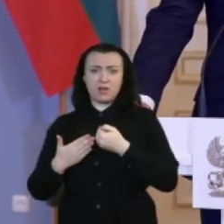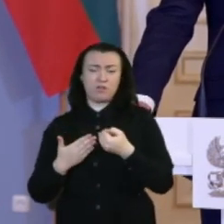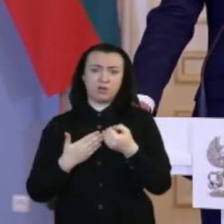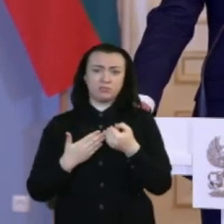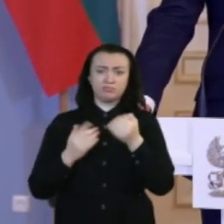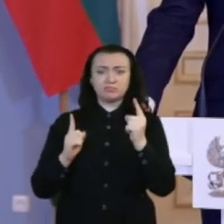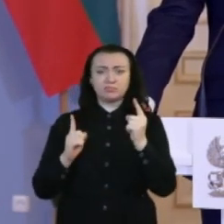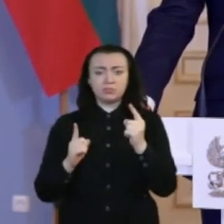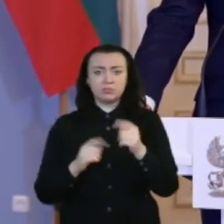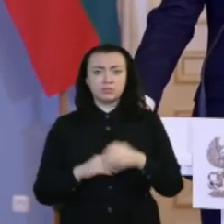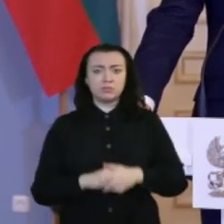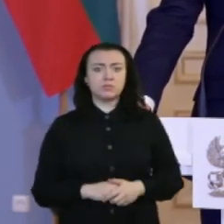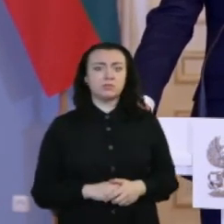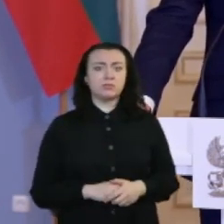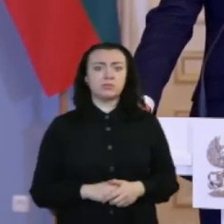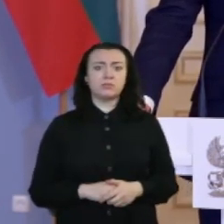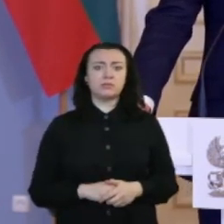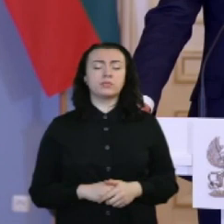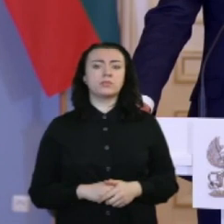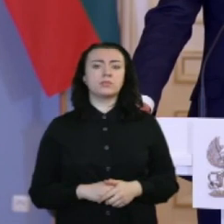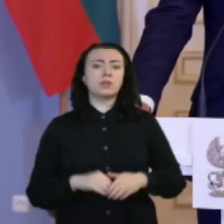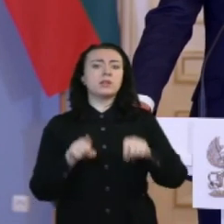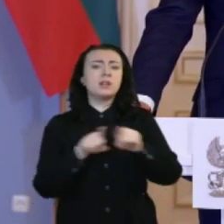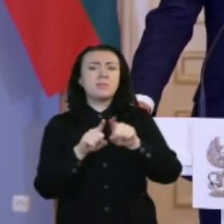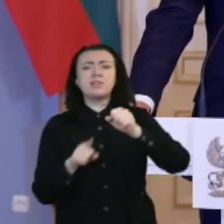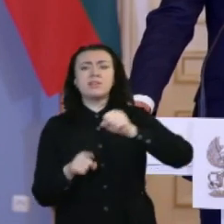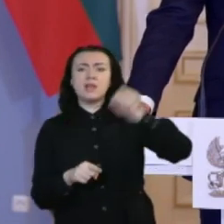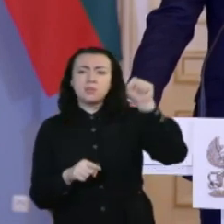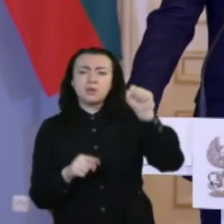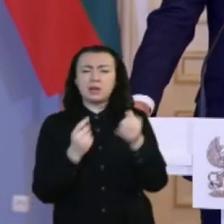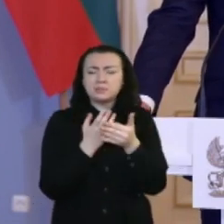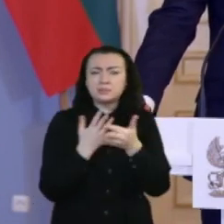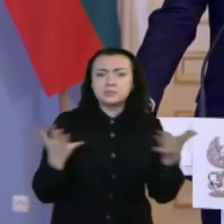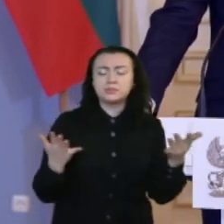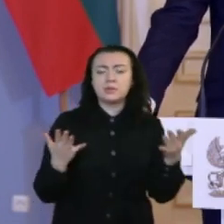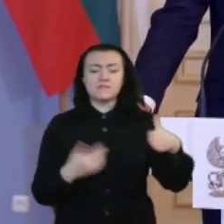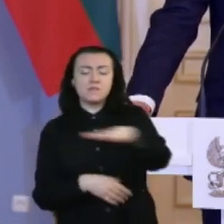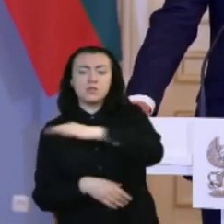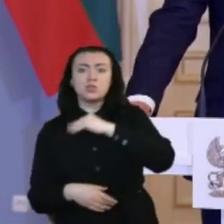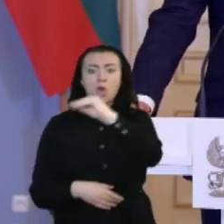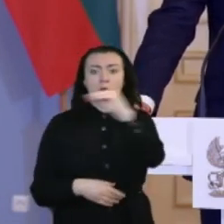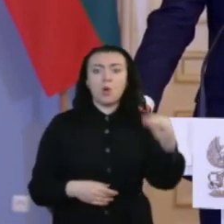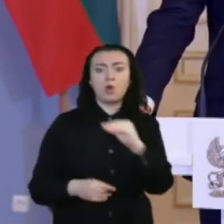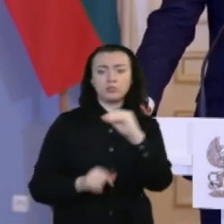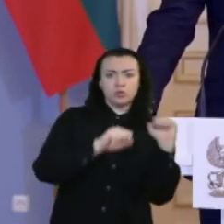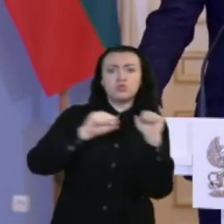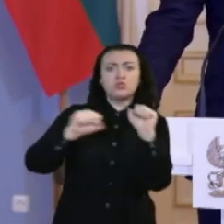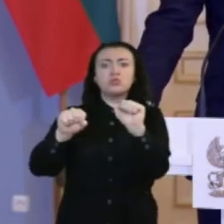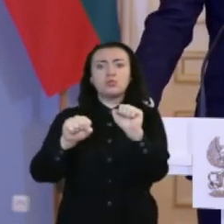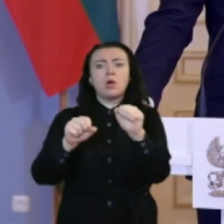agresijos, gina ne tik savo demokratiją, bet ir demokratiją regione. ir visoje Europoje gina